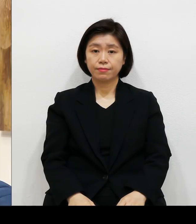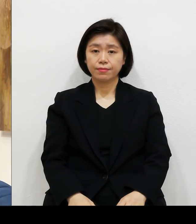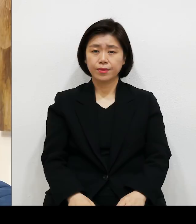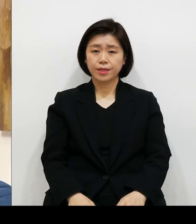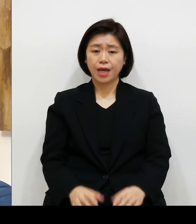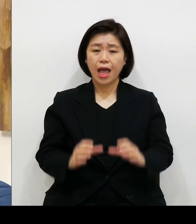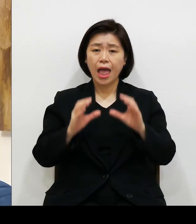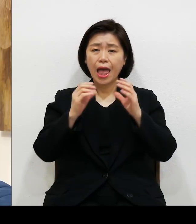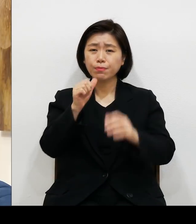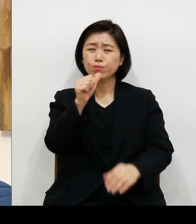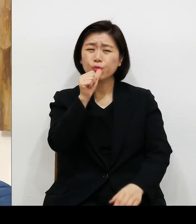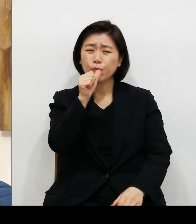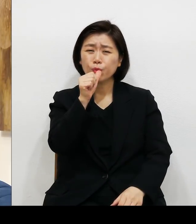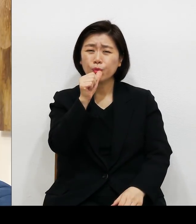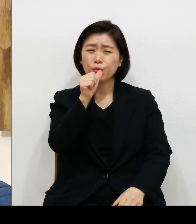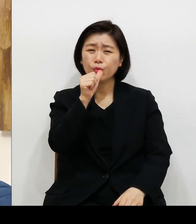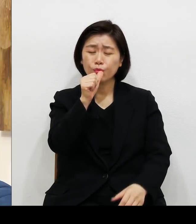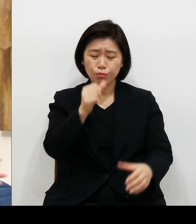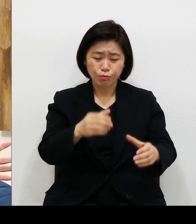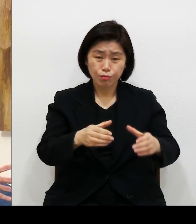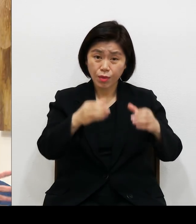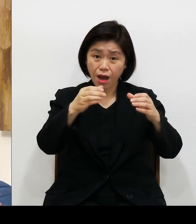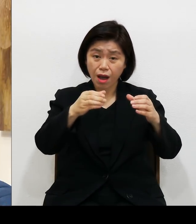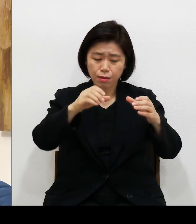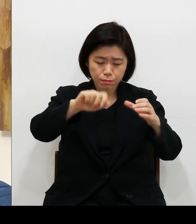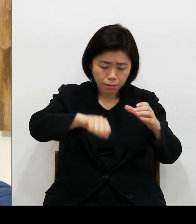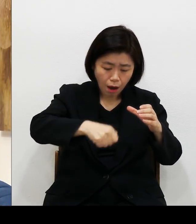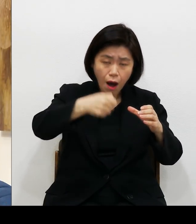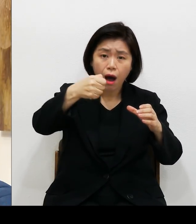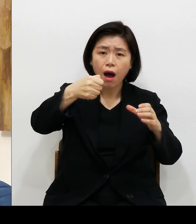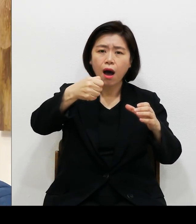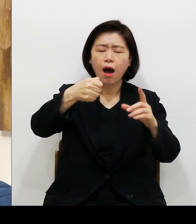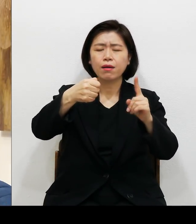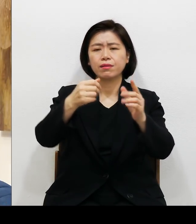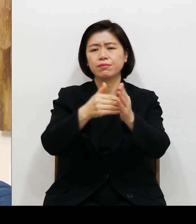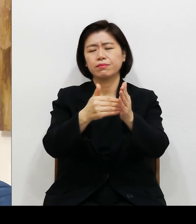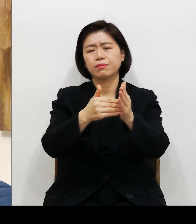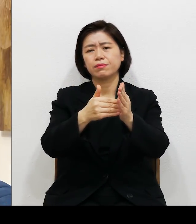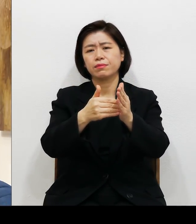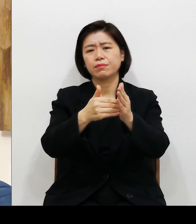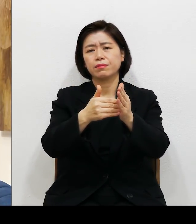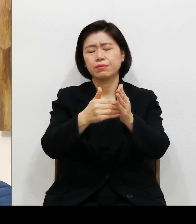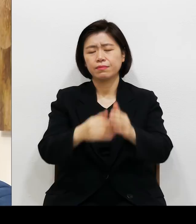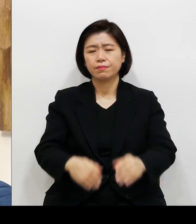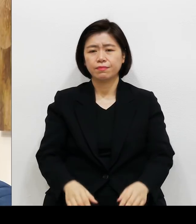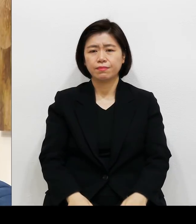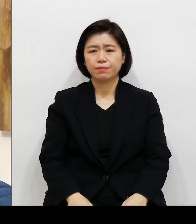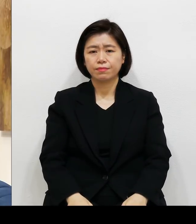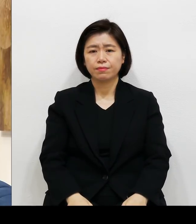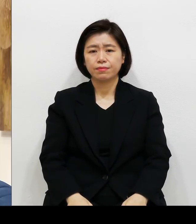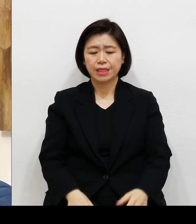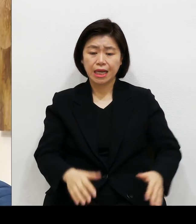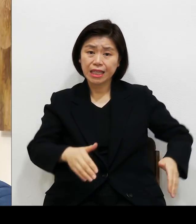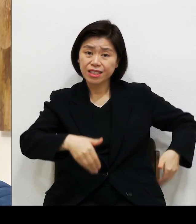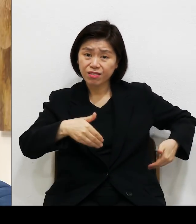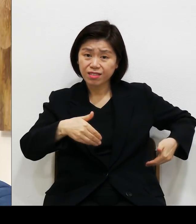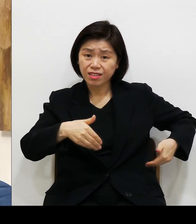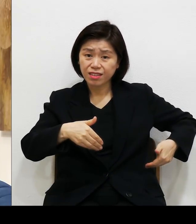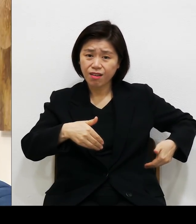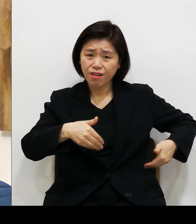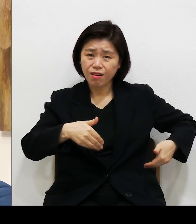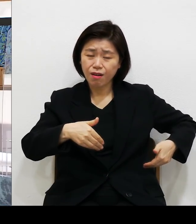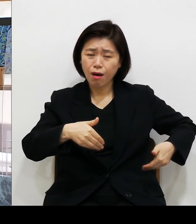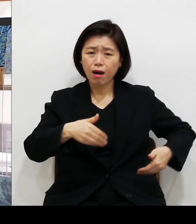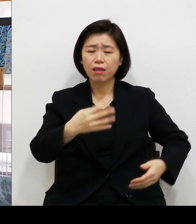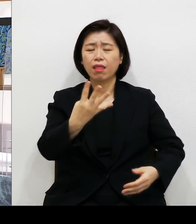분유통에 분유가 딱 한 스푼이 남았어요. 그러니까 아기는 잠들어 있는데 분유통에 분유가 한 스푼이 남아 있고 기저귀가 4장 남아